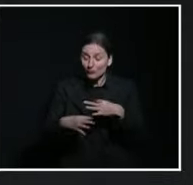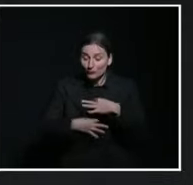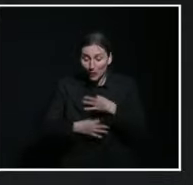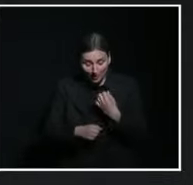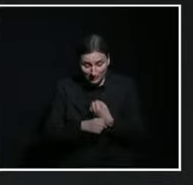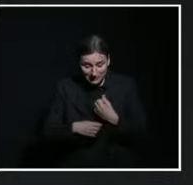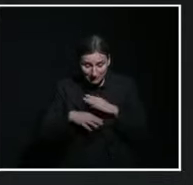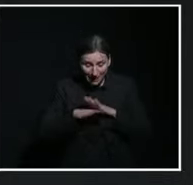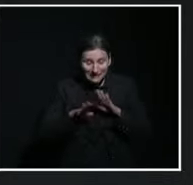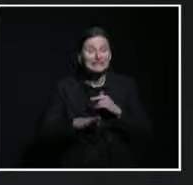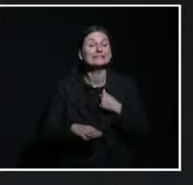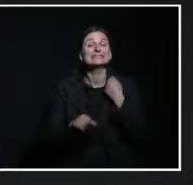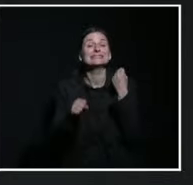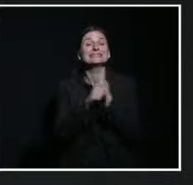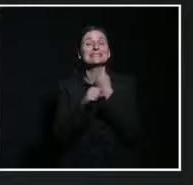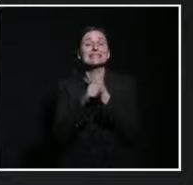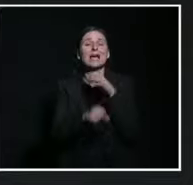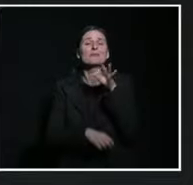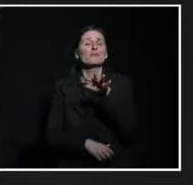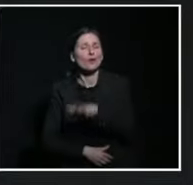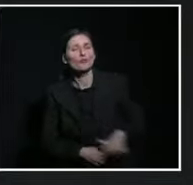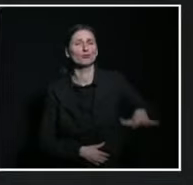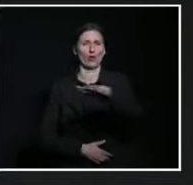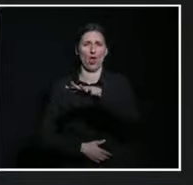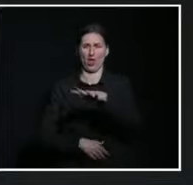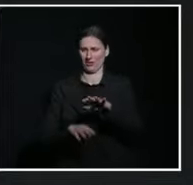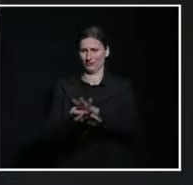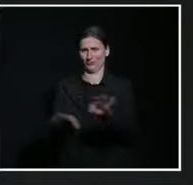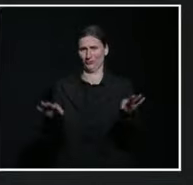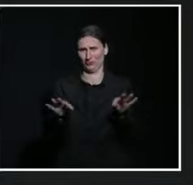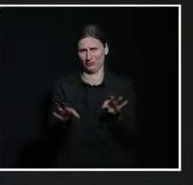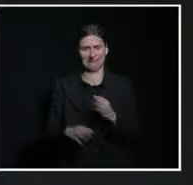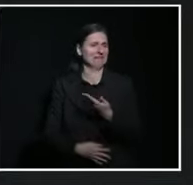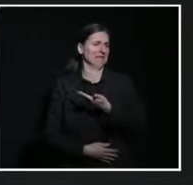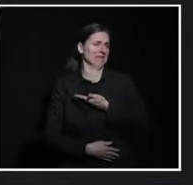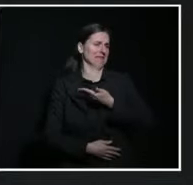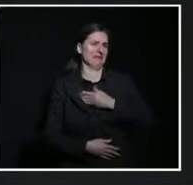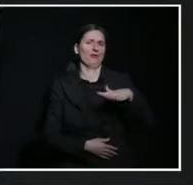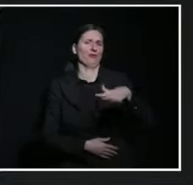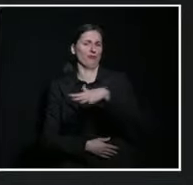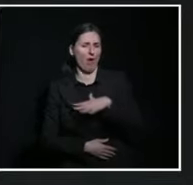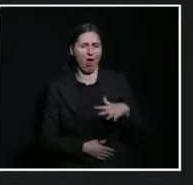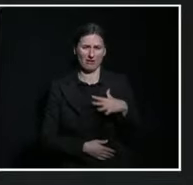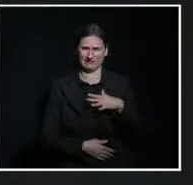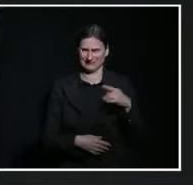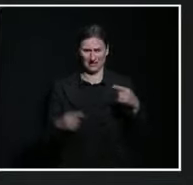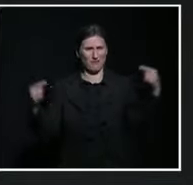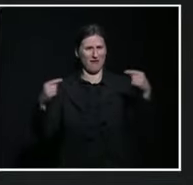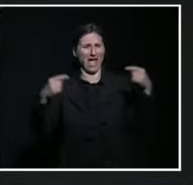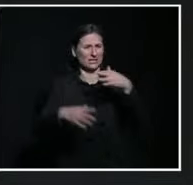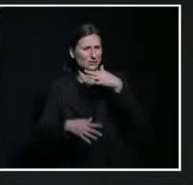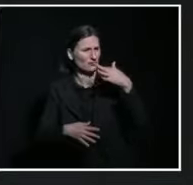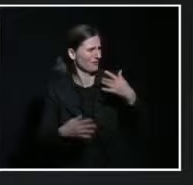uneigennützigen Kampf für das Volk, das vor seinen Feinden zu schützen sei.